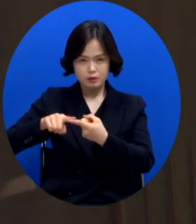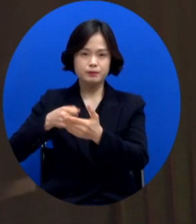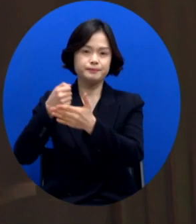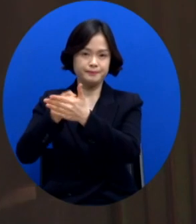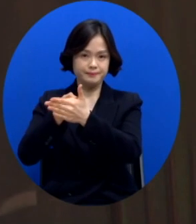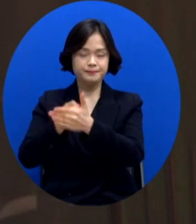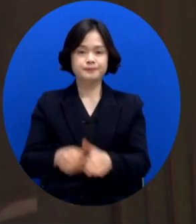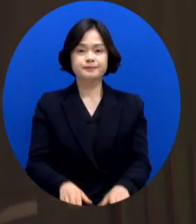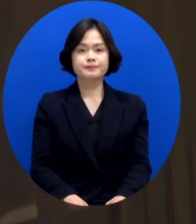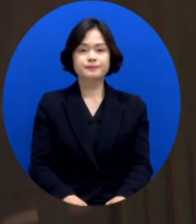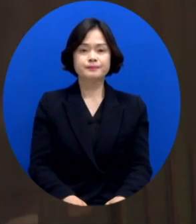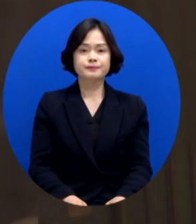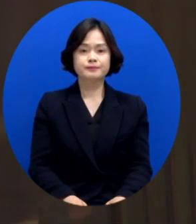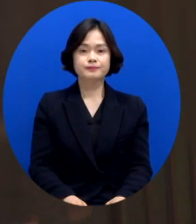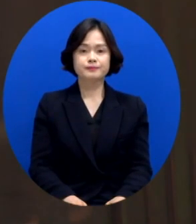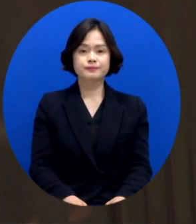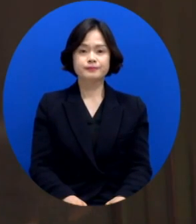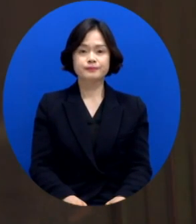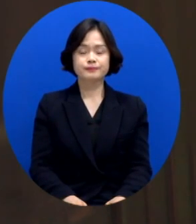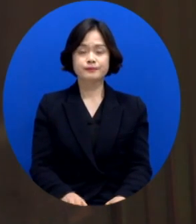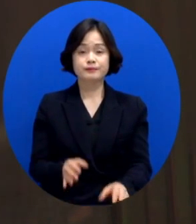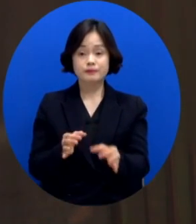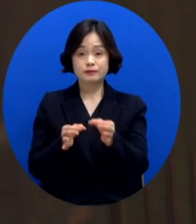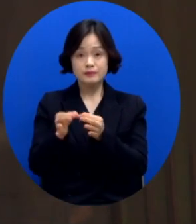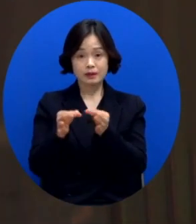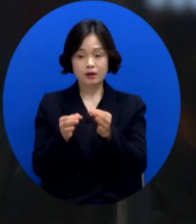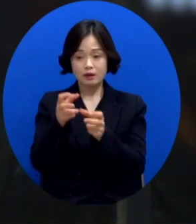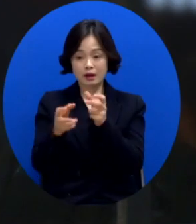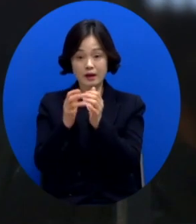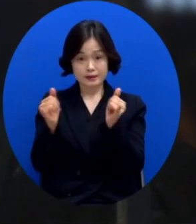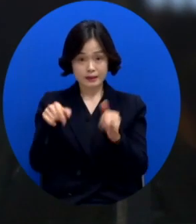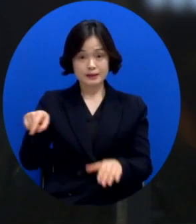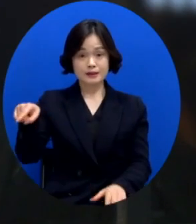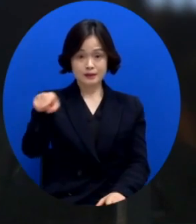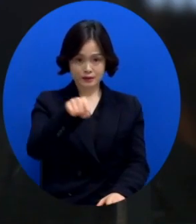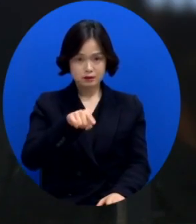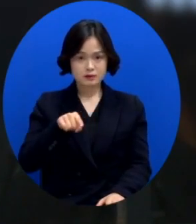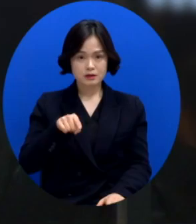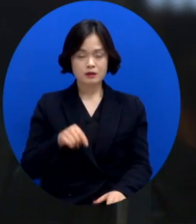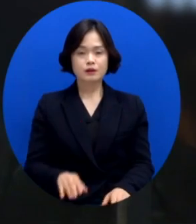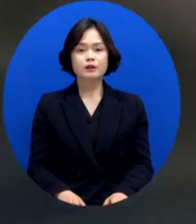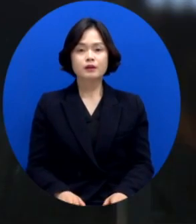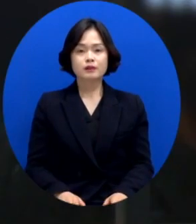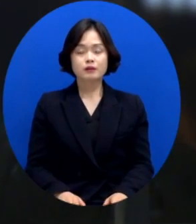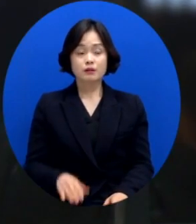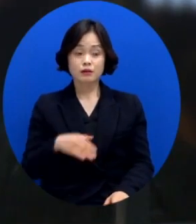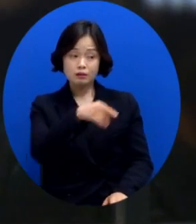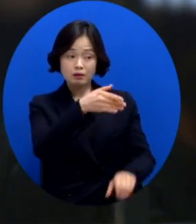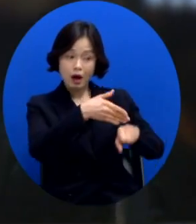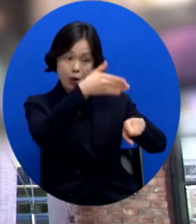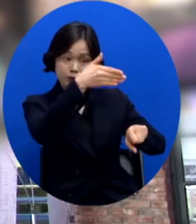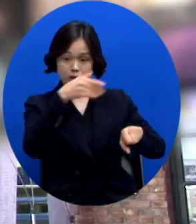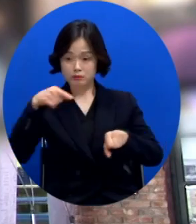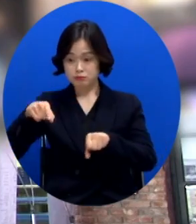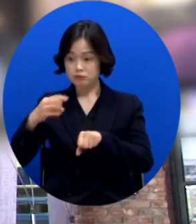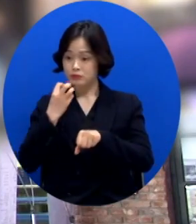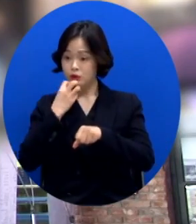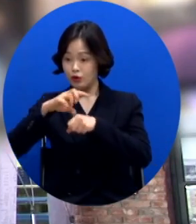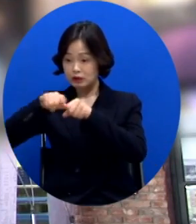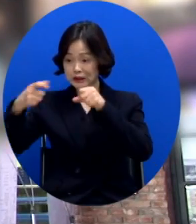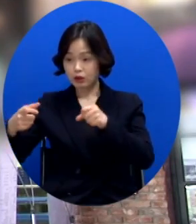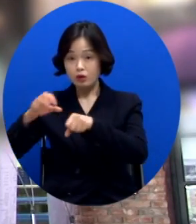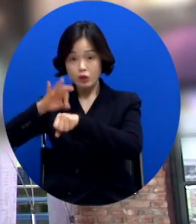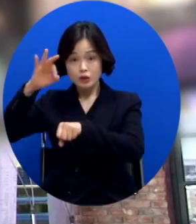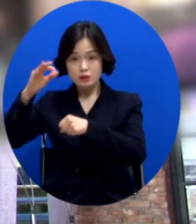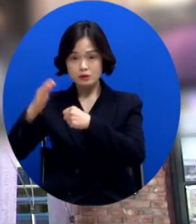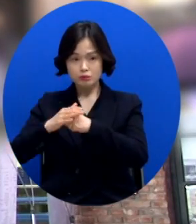네. 전국 자영업자 비상대책위원회는 오후 9시 영업시간 제한 조치 연장에 항의하는 개점 시위를 오는